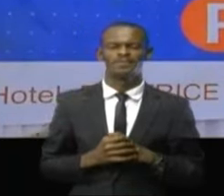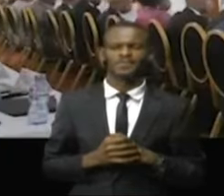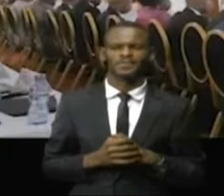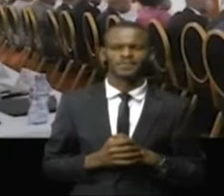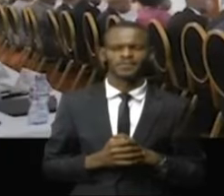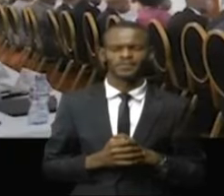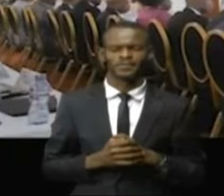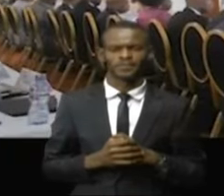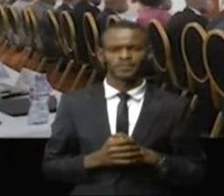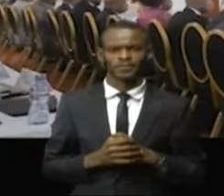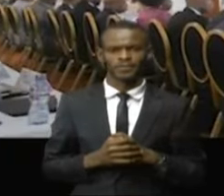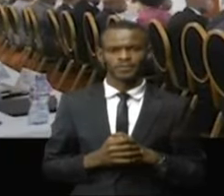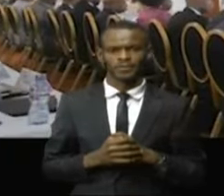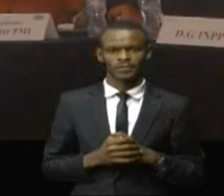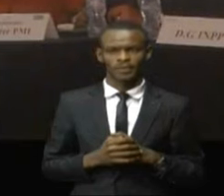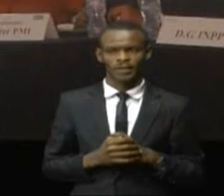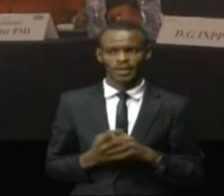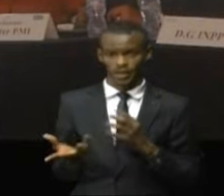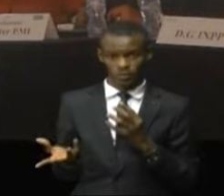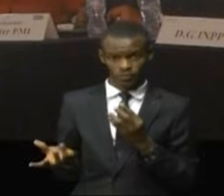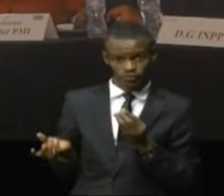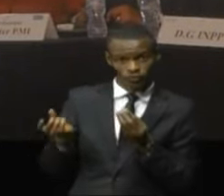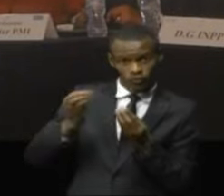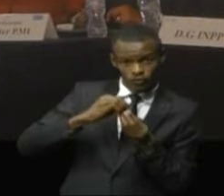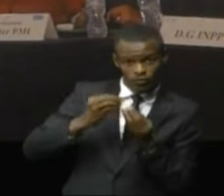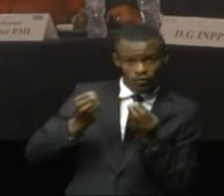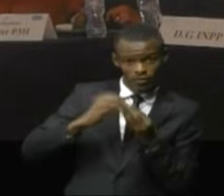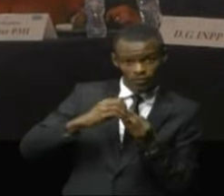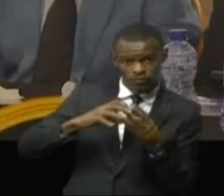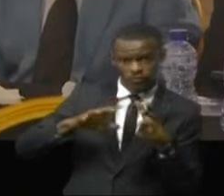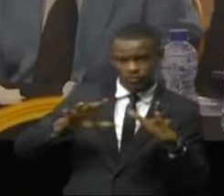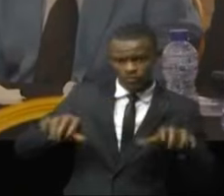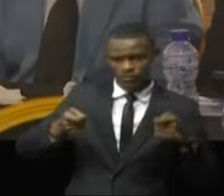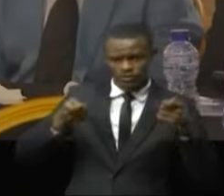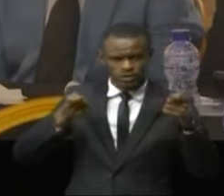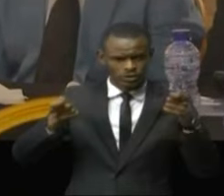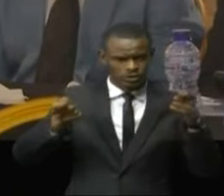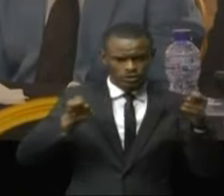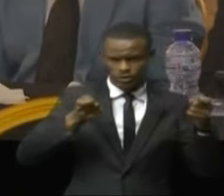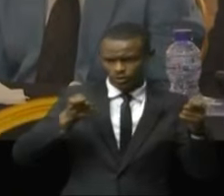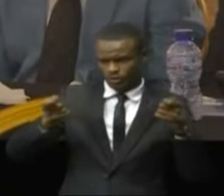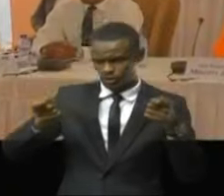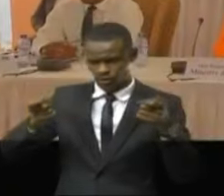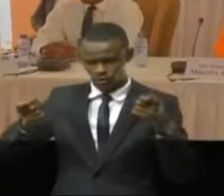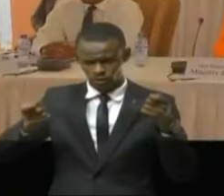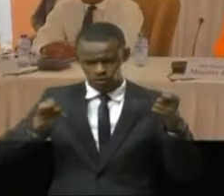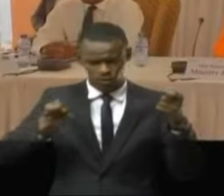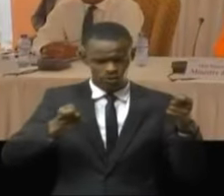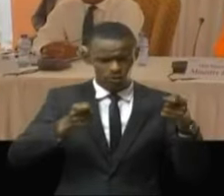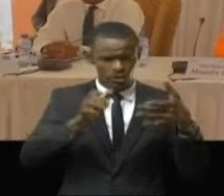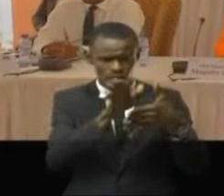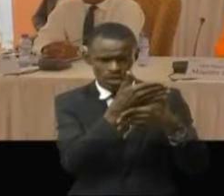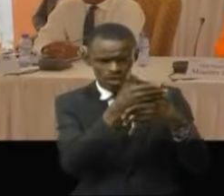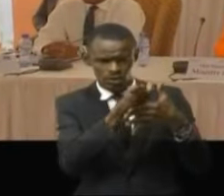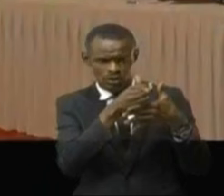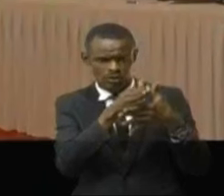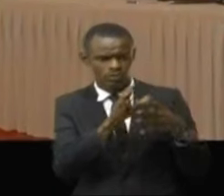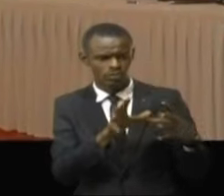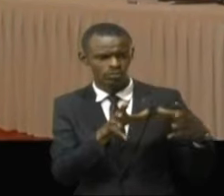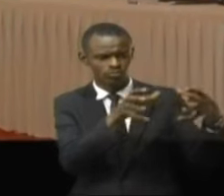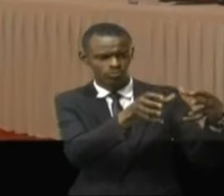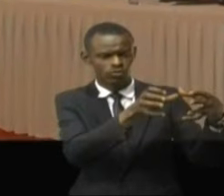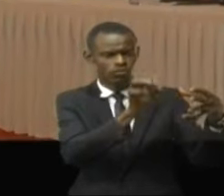Le renforcement de la coordination pour une meilleure implémentation entre toutes les parties prenantes, à savoir le gouvernement,